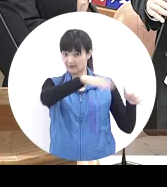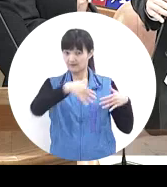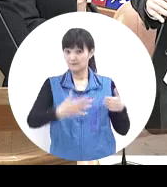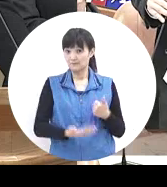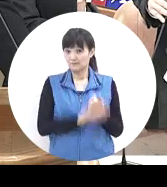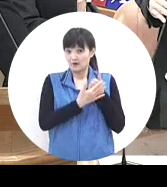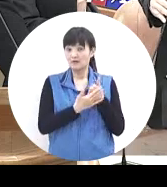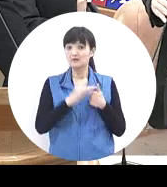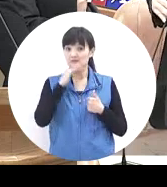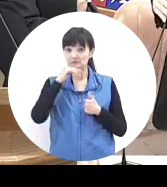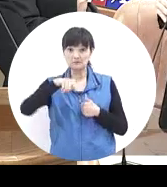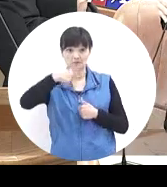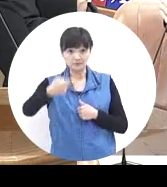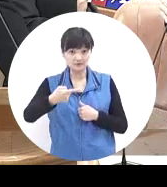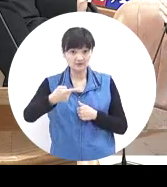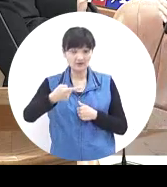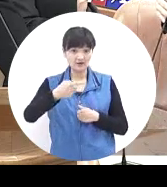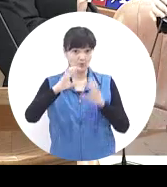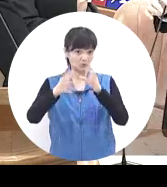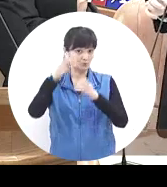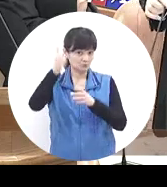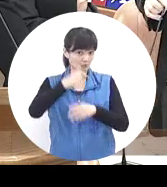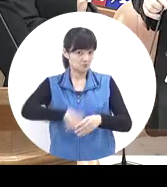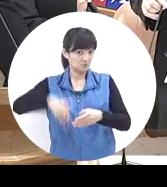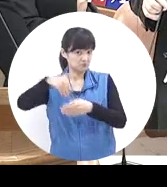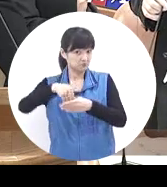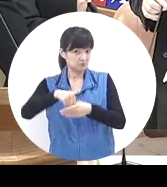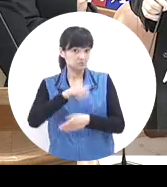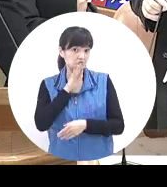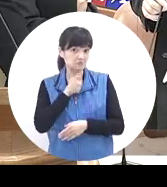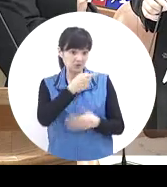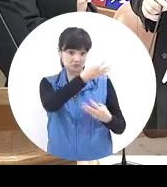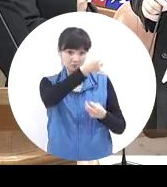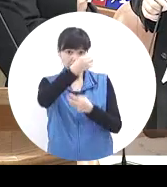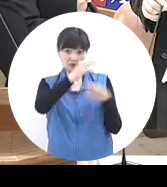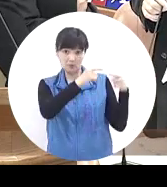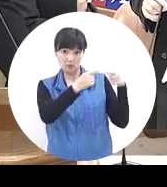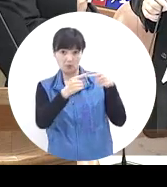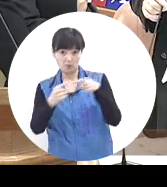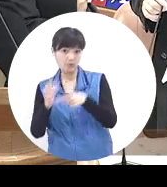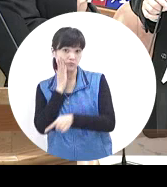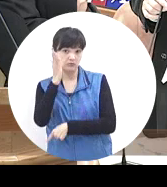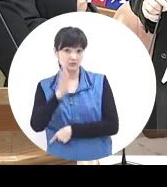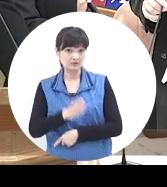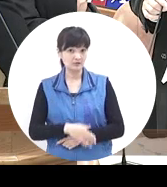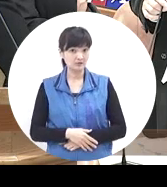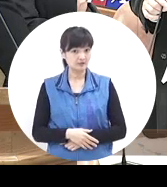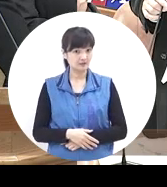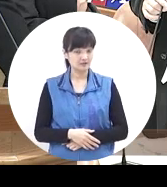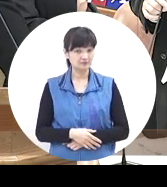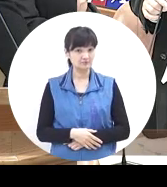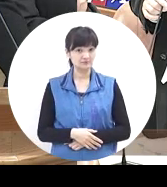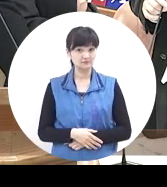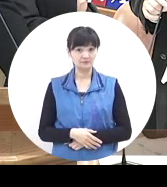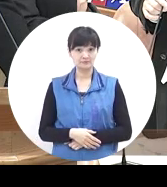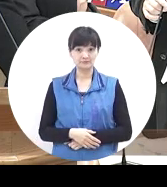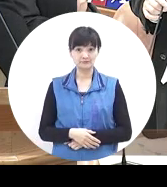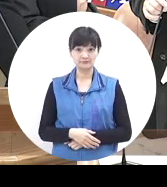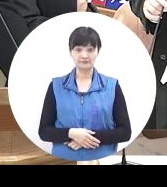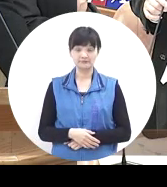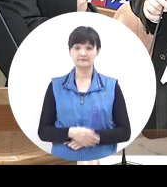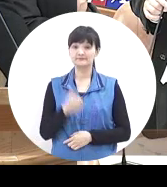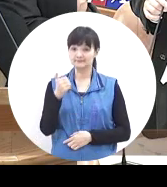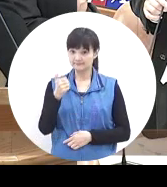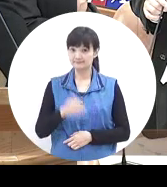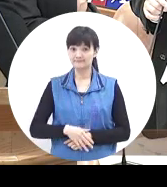统啊？这个你时机点未免掐得太好了吧，市长？ 谢谢。对，青年局